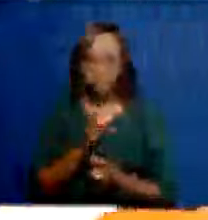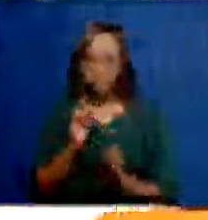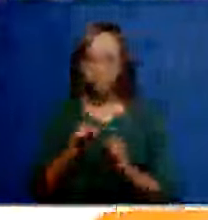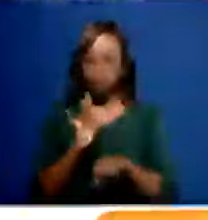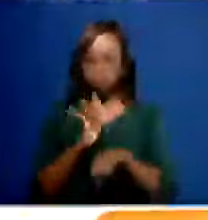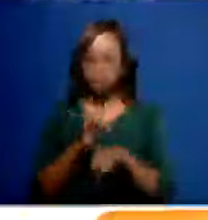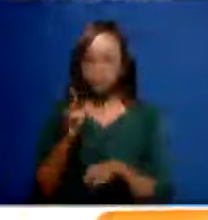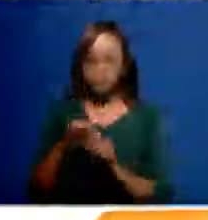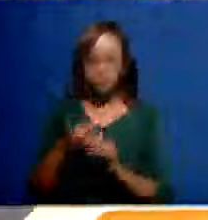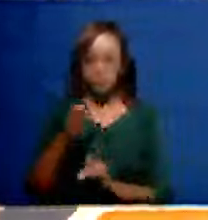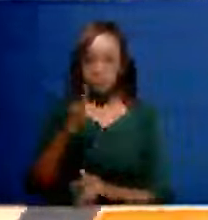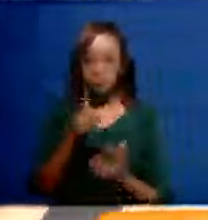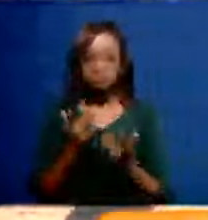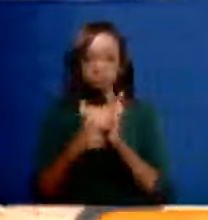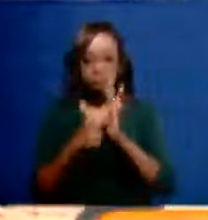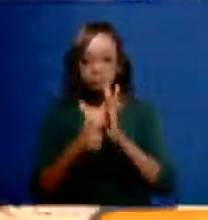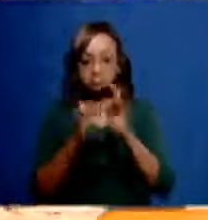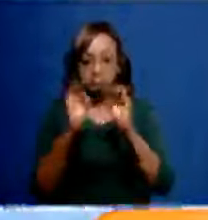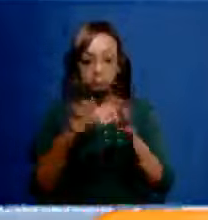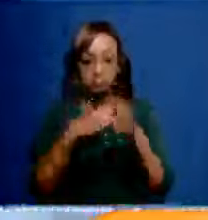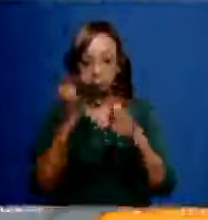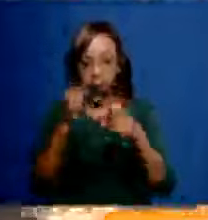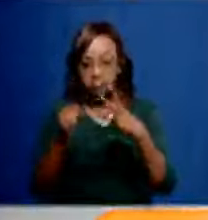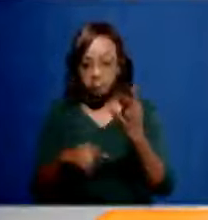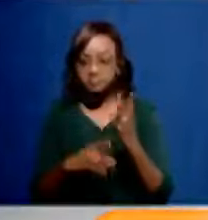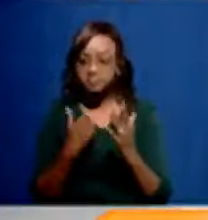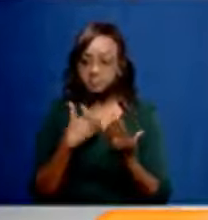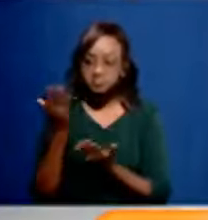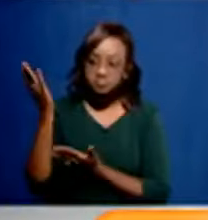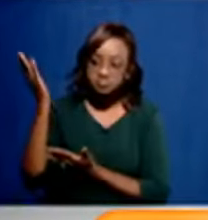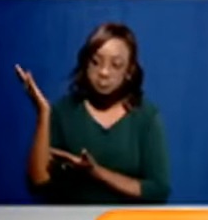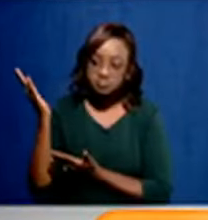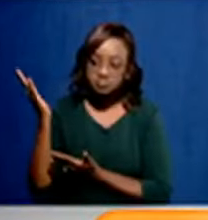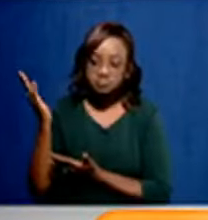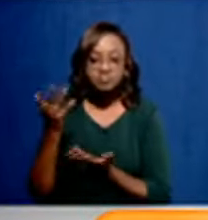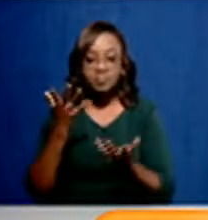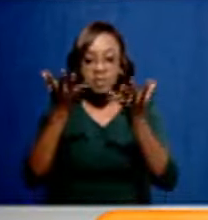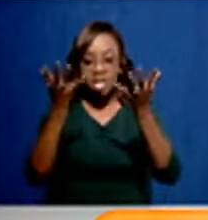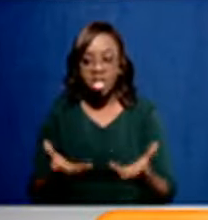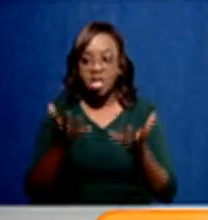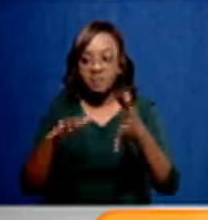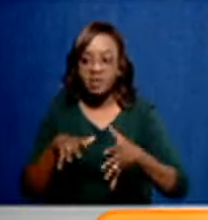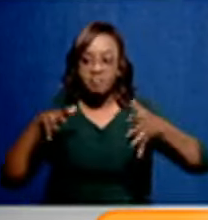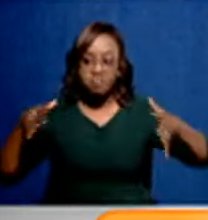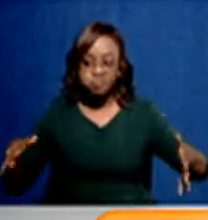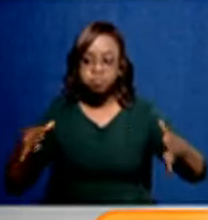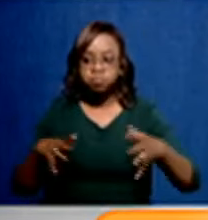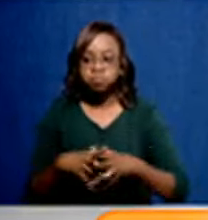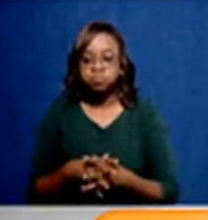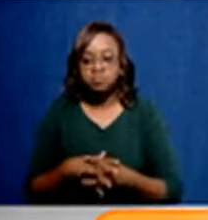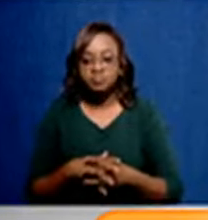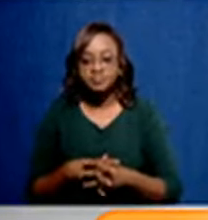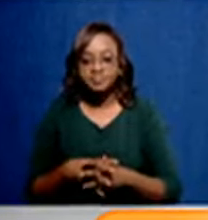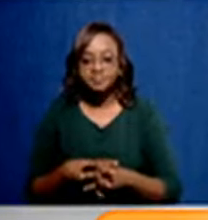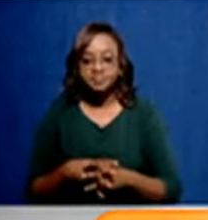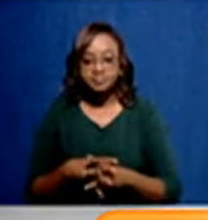hili, walio na hali zifuatazo pia hawako salama. Na mwanamke ambaye ako na uzito mwingi, na sana sana wale wako